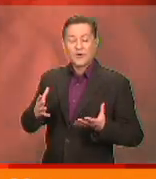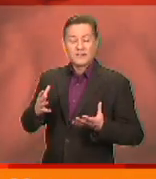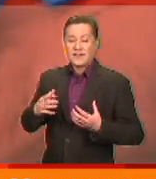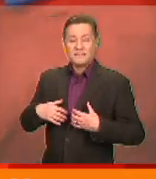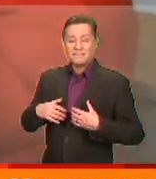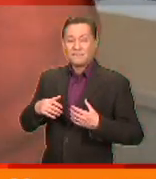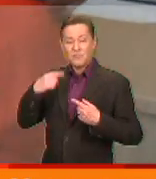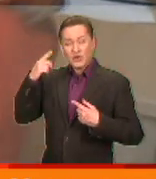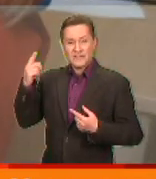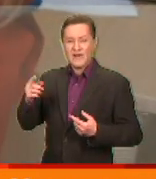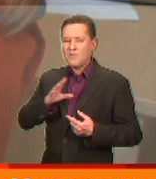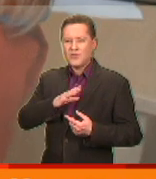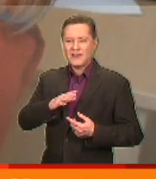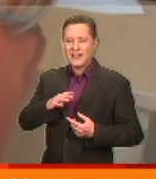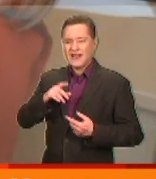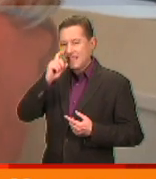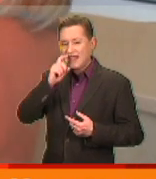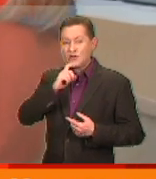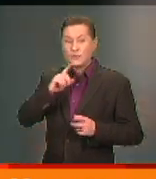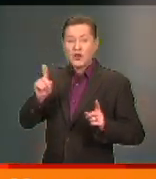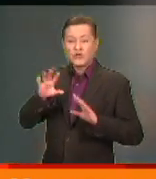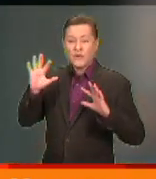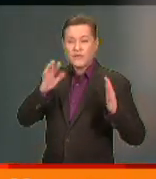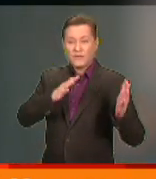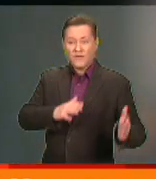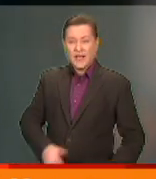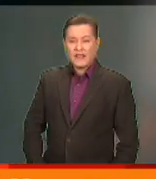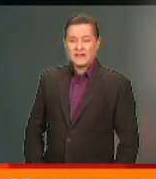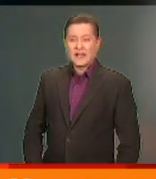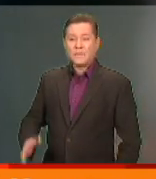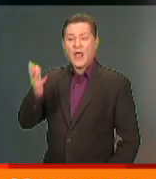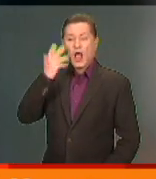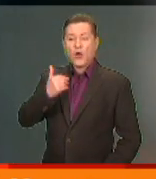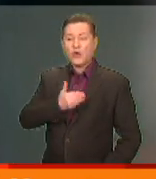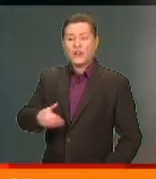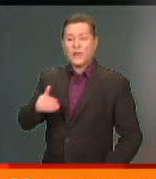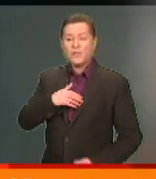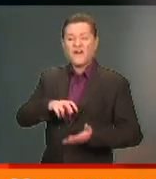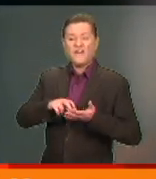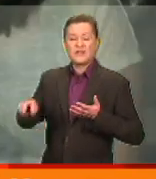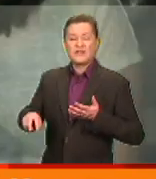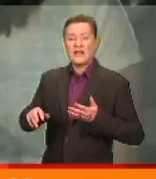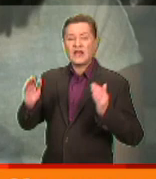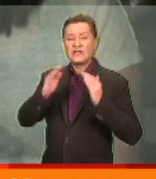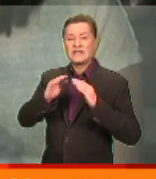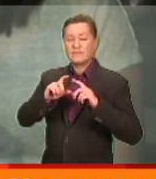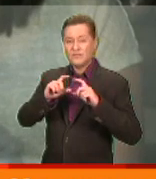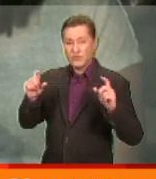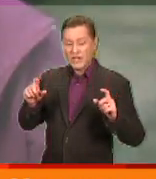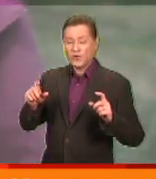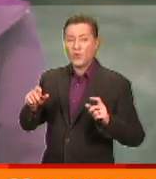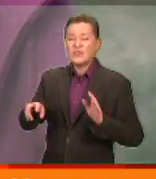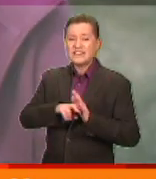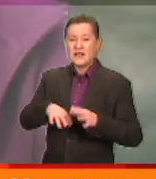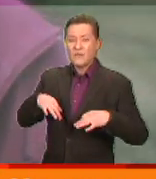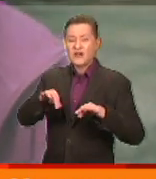божевільним. Вони були неслухняні і не розуміли, що відбувається. Проте, коли ми вже вийшли з притулку, сіли до машини, старша дівчинка